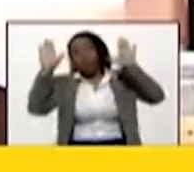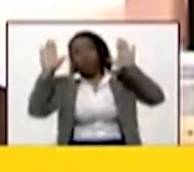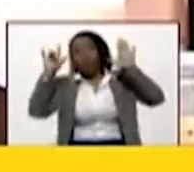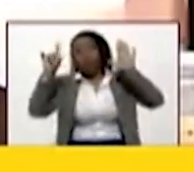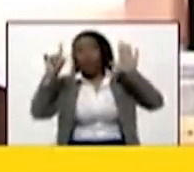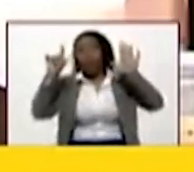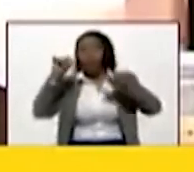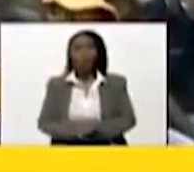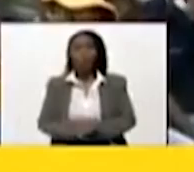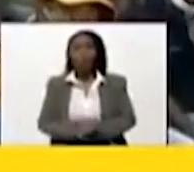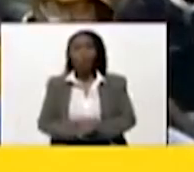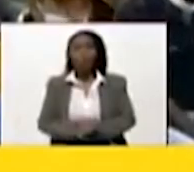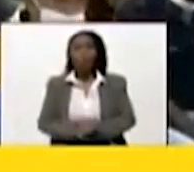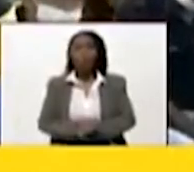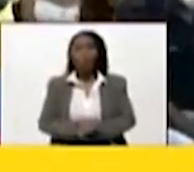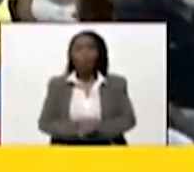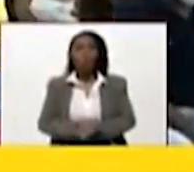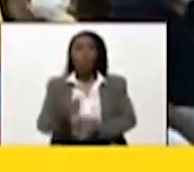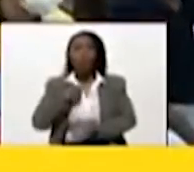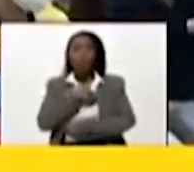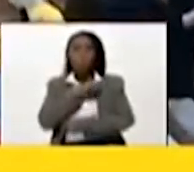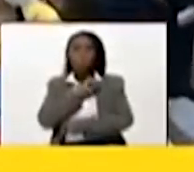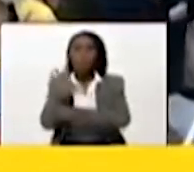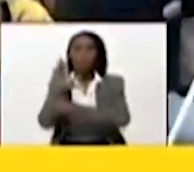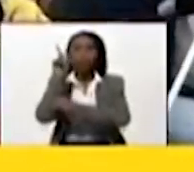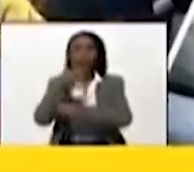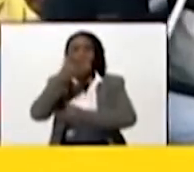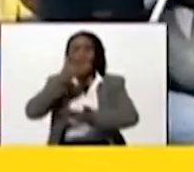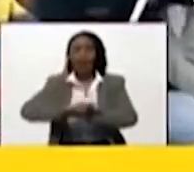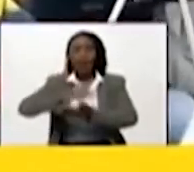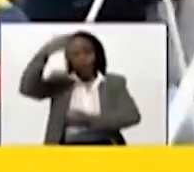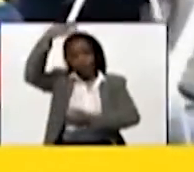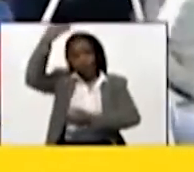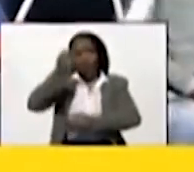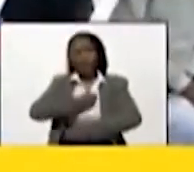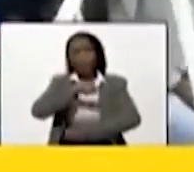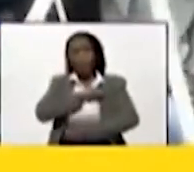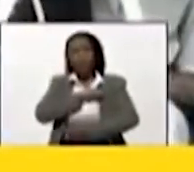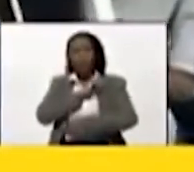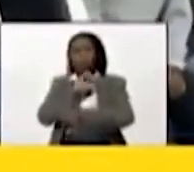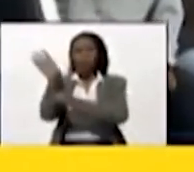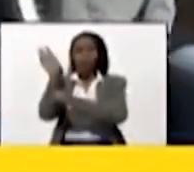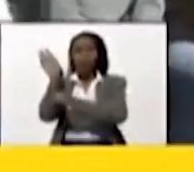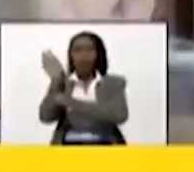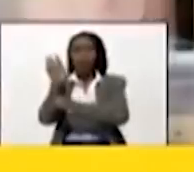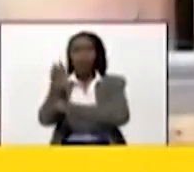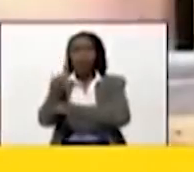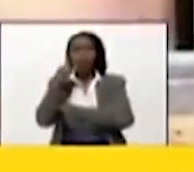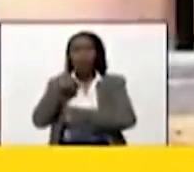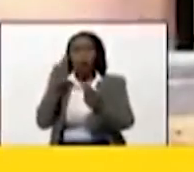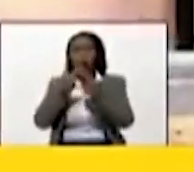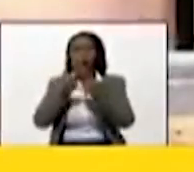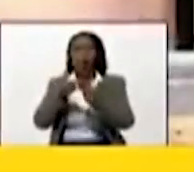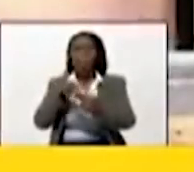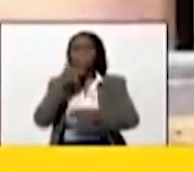նշելու հանգամանքը։ 1492 թվականի հոկտեմբերի 12-ին իտալական ծագումով իսպանացի ճանապարհորդ